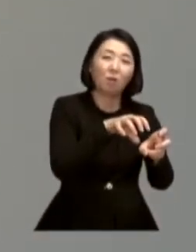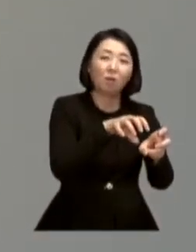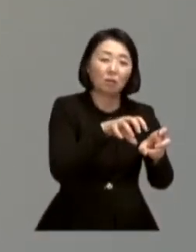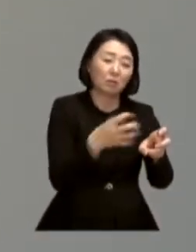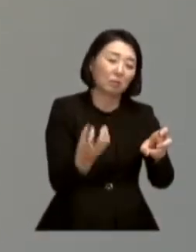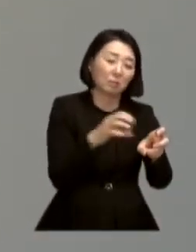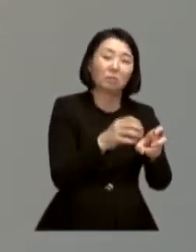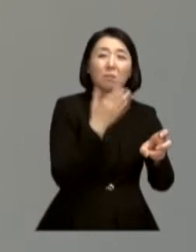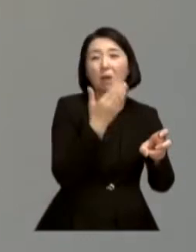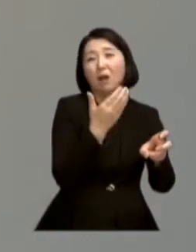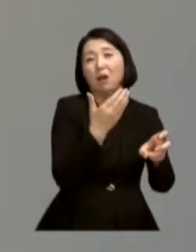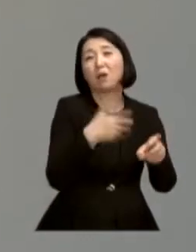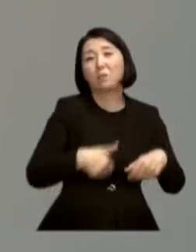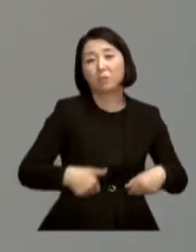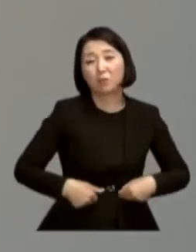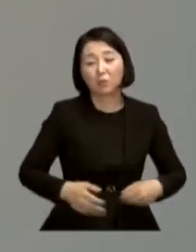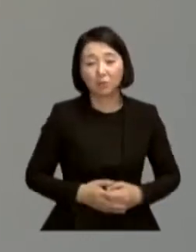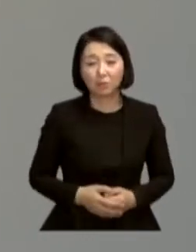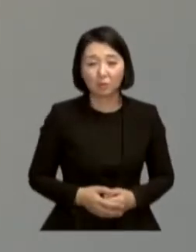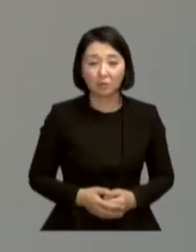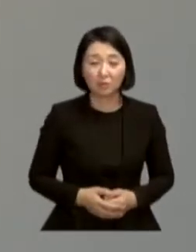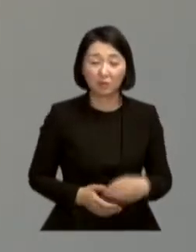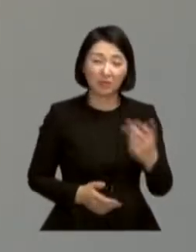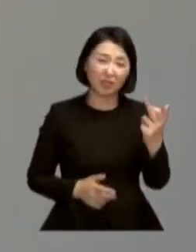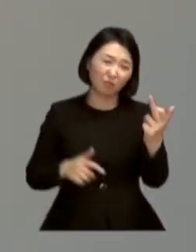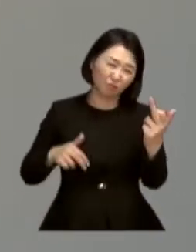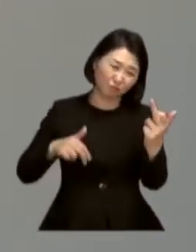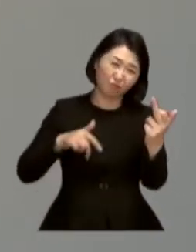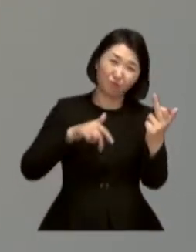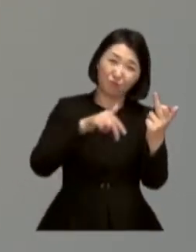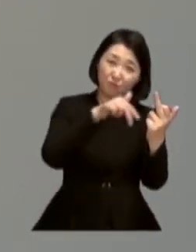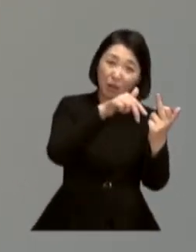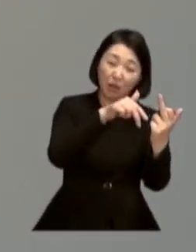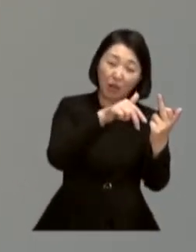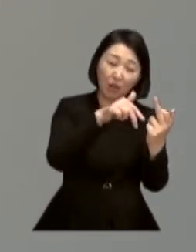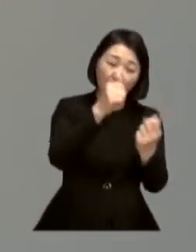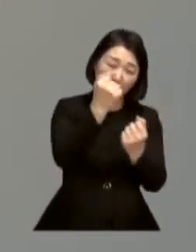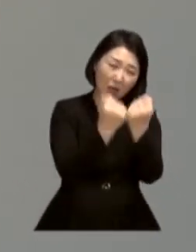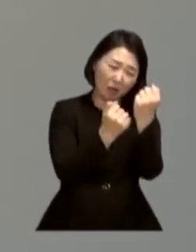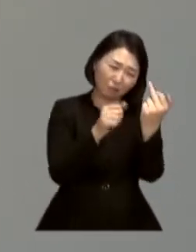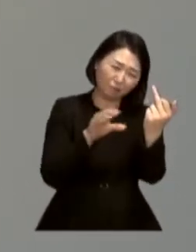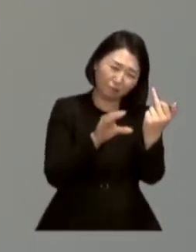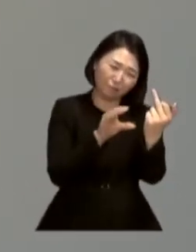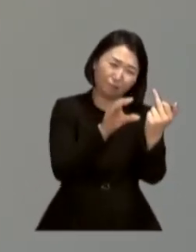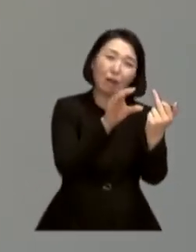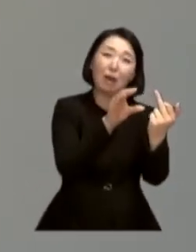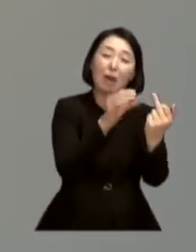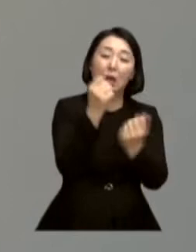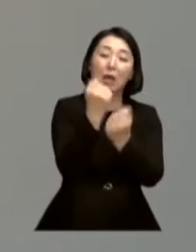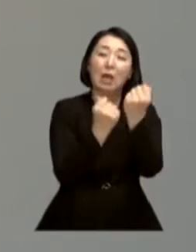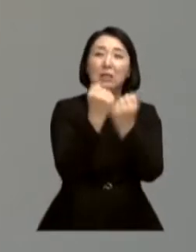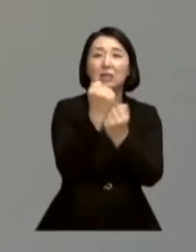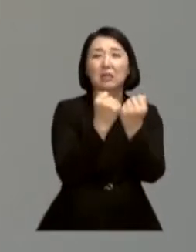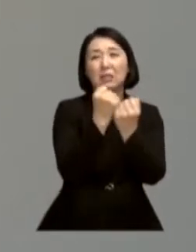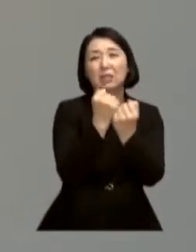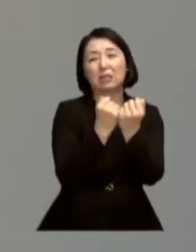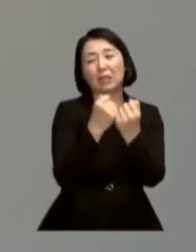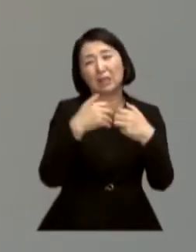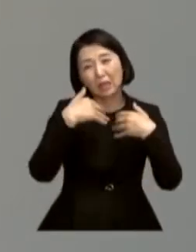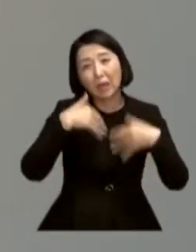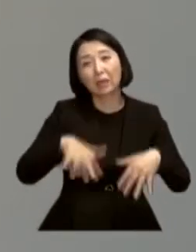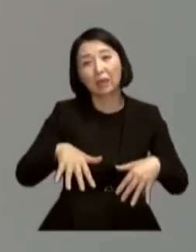좋겠다는 생각이 많이 들어요. 그리고 산을 오르다 보니까 좀 엔진이 좀 무리가 가는데,